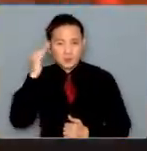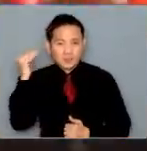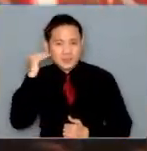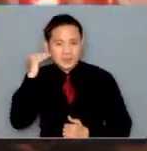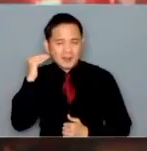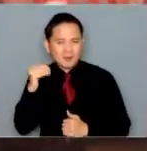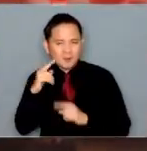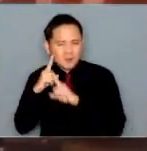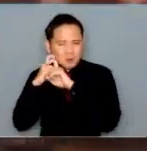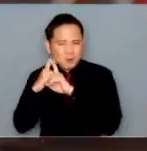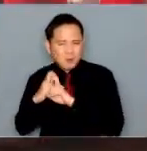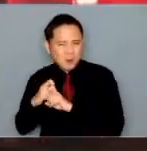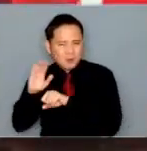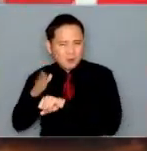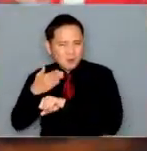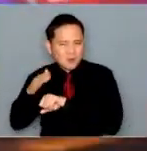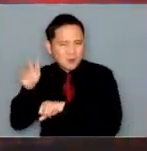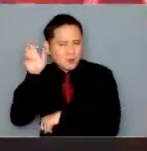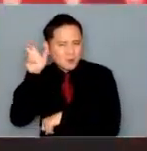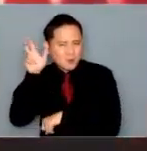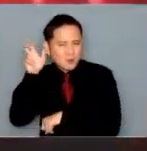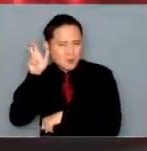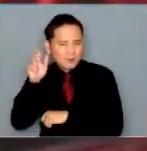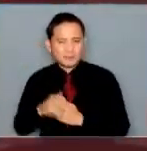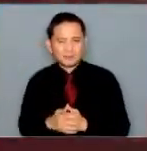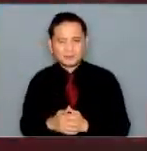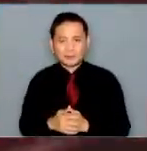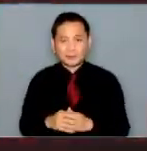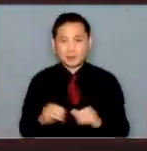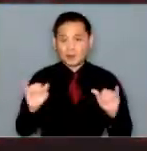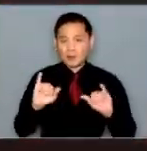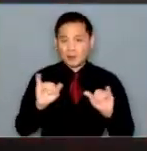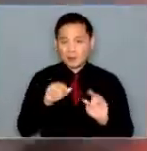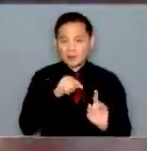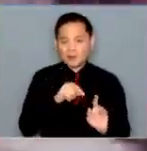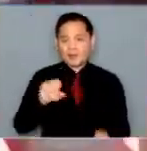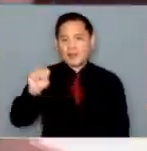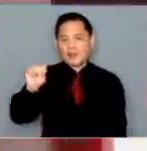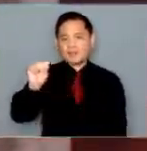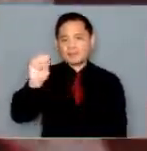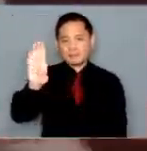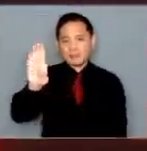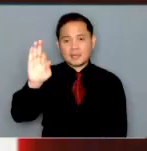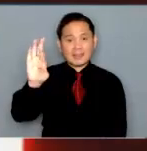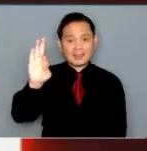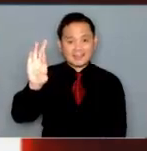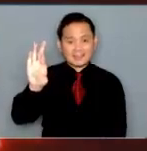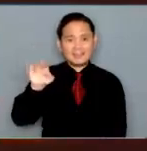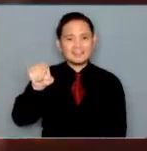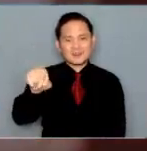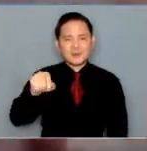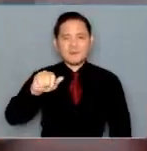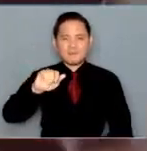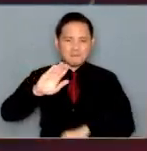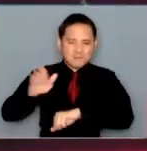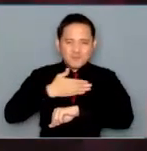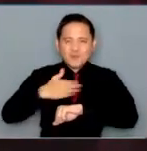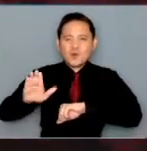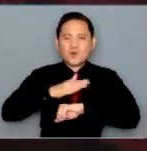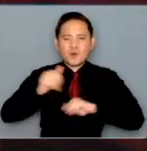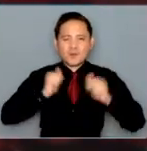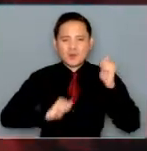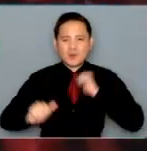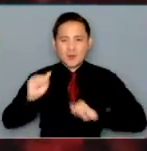At for the first time again, nag-perform ang P-pop kings na SB19. Ngayong gamit na muli nila ang kanilang